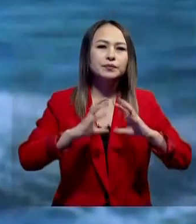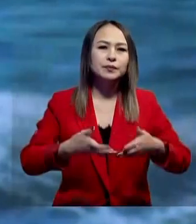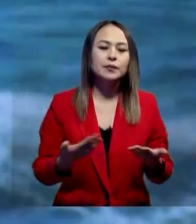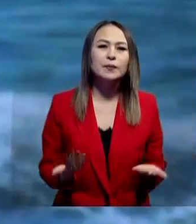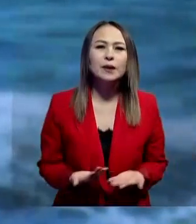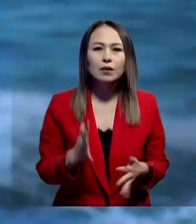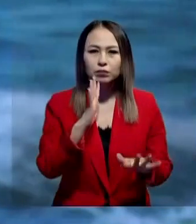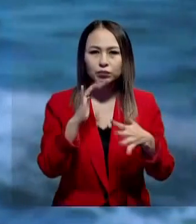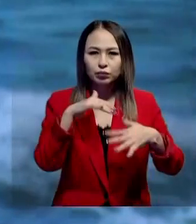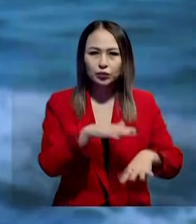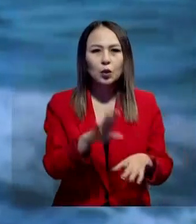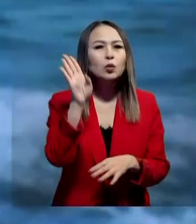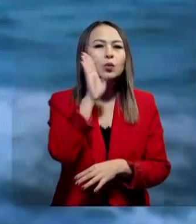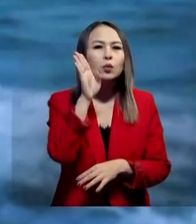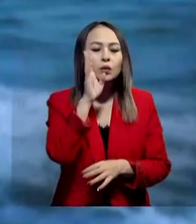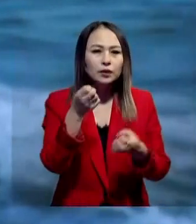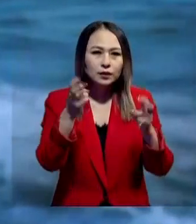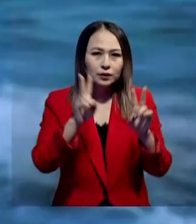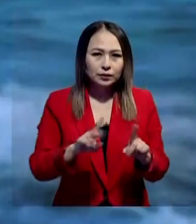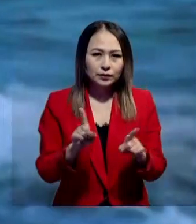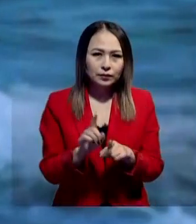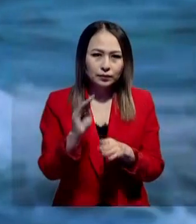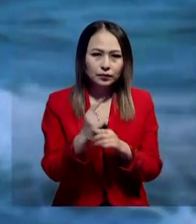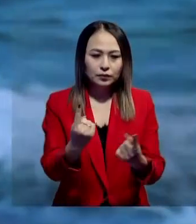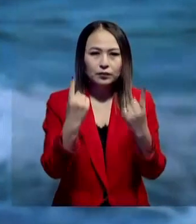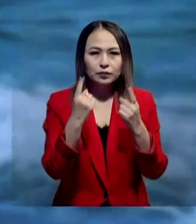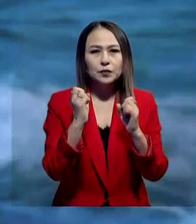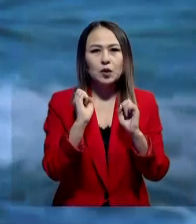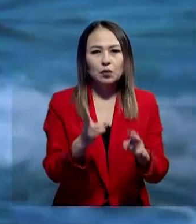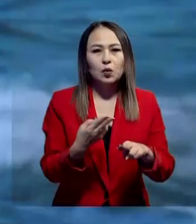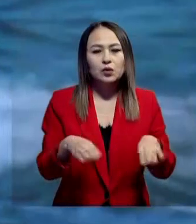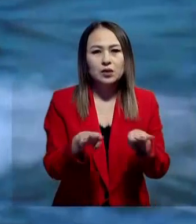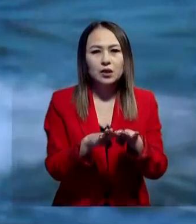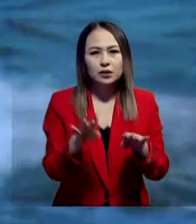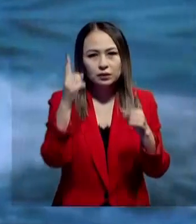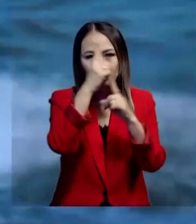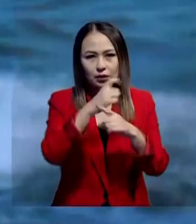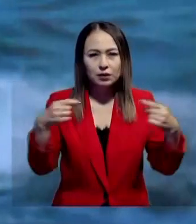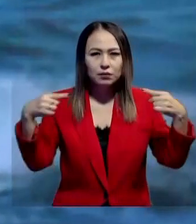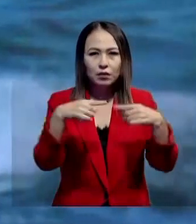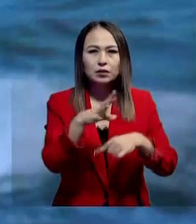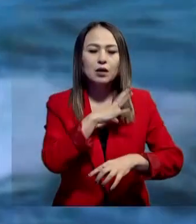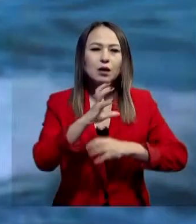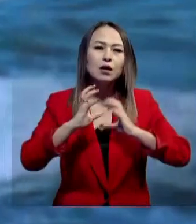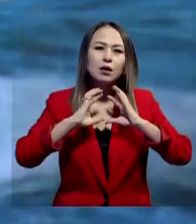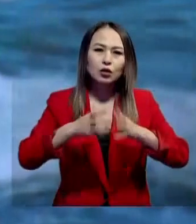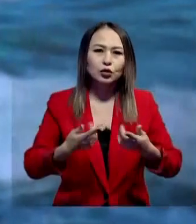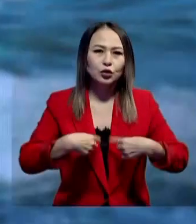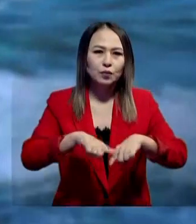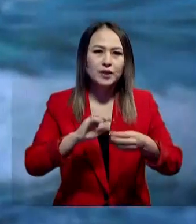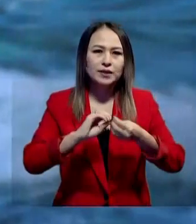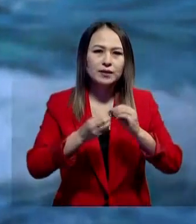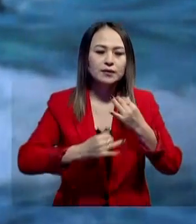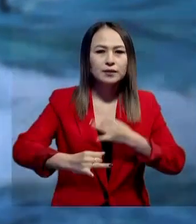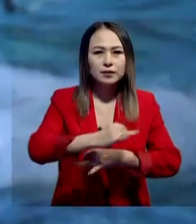Әлемдегі мұхиттар мен теңіз суларының арнасынан асу адамзатқа үлкен қауіп. Біркен ұлттар ұйымы осылай деп дабыл қақты. Халықаралық